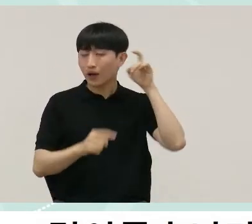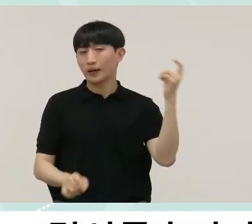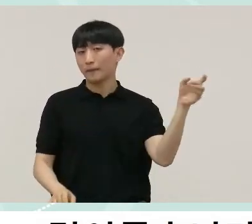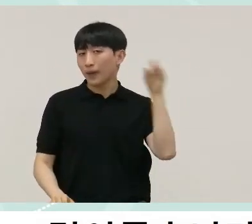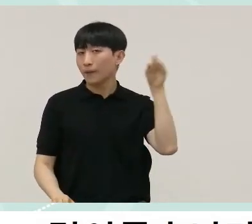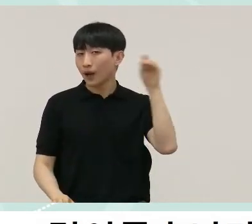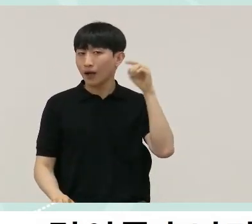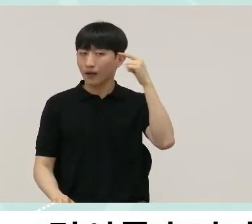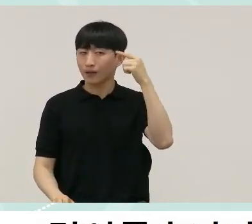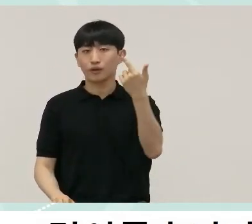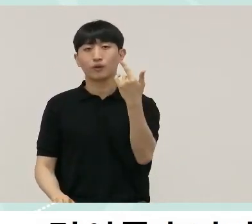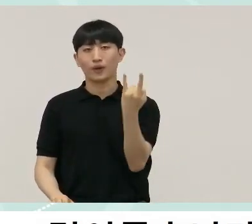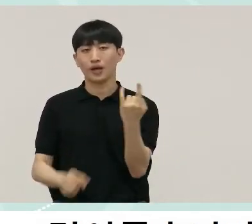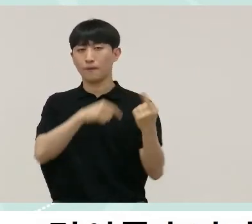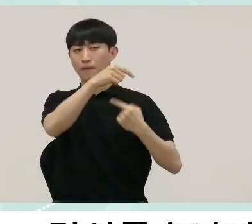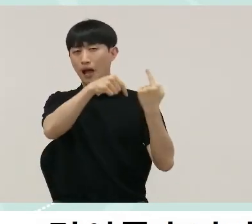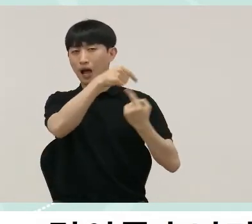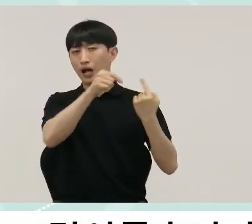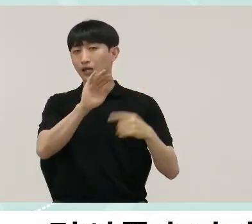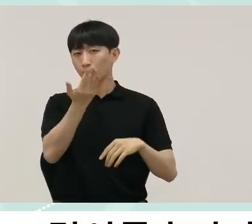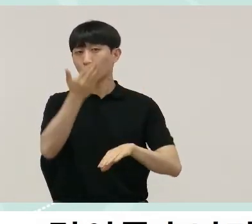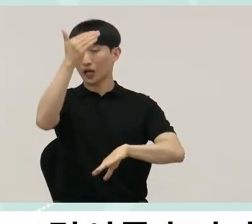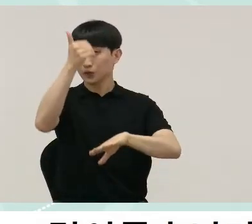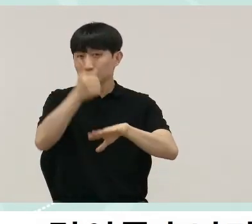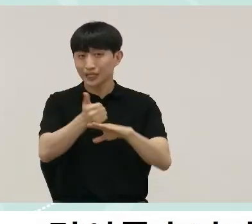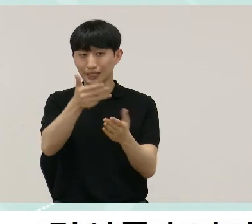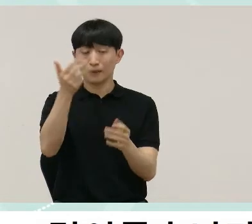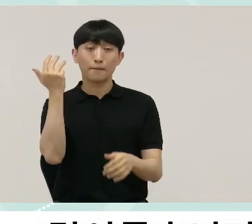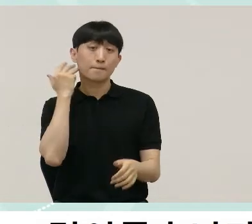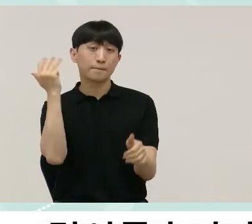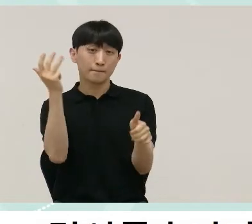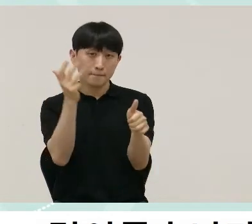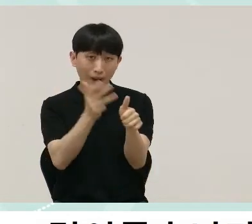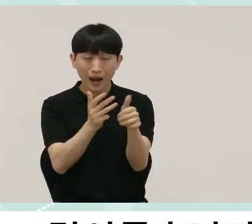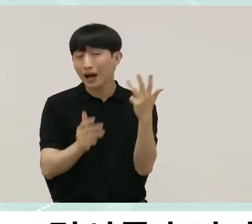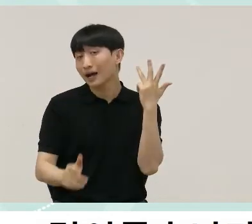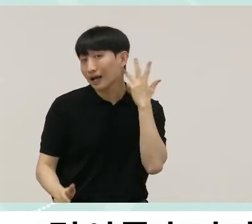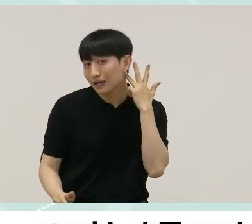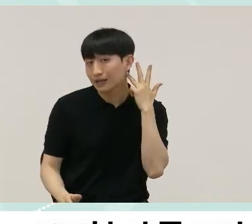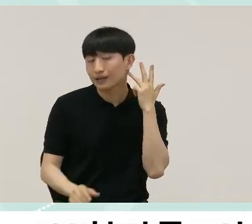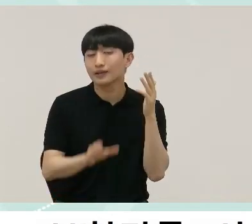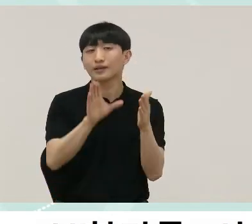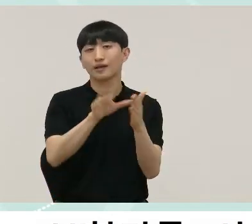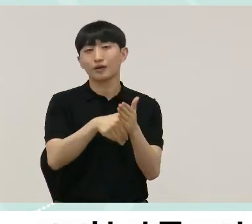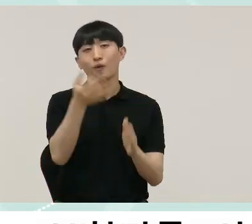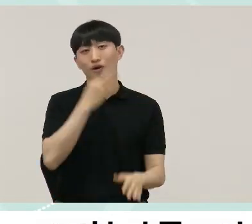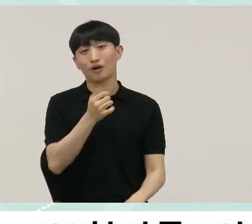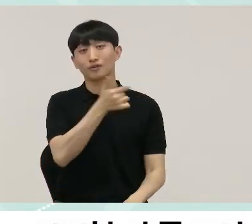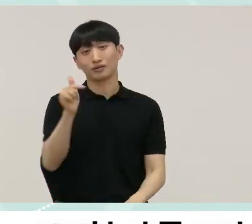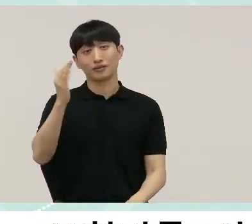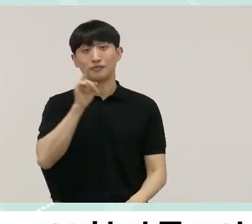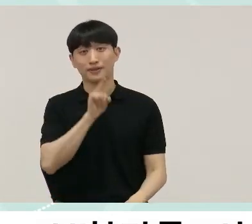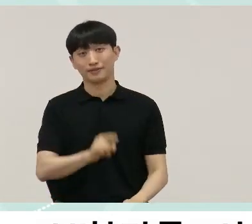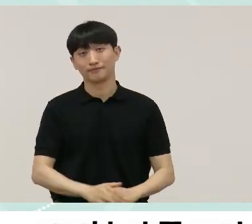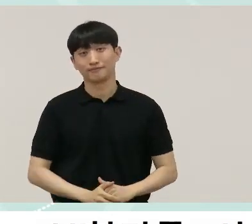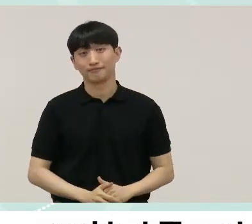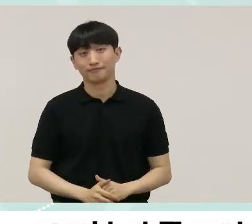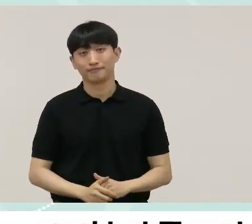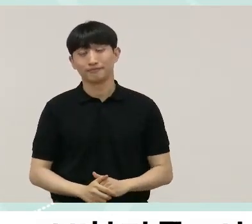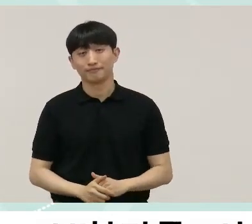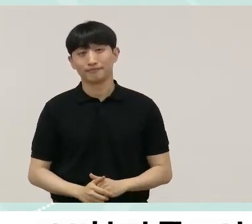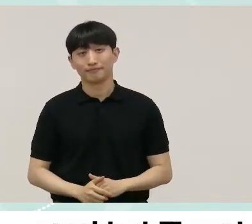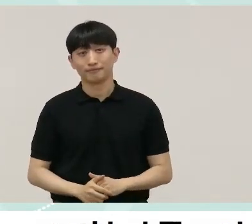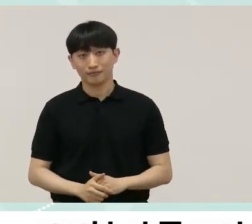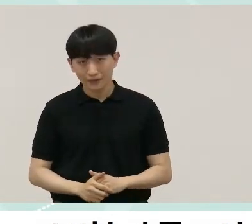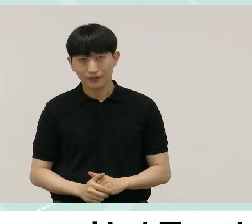활성화시키면서 유지하고 나중에 인공호흡 수술을 했을 때 효과가 좋아질 수 있다는 이야기가 되겠습니다. 하지만 또